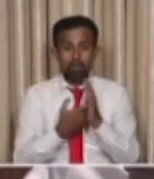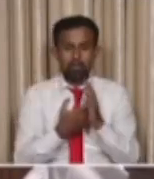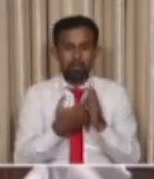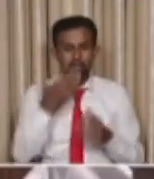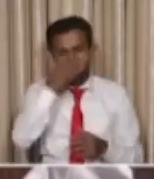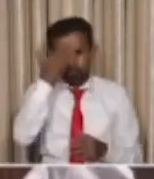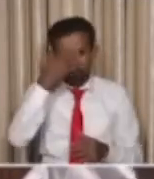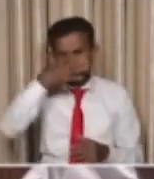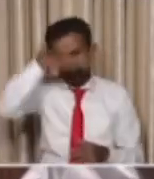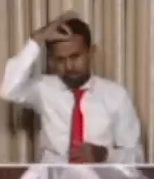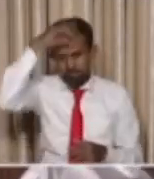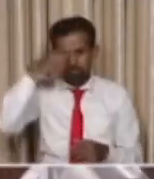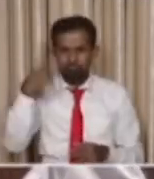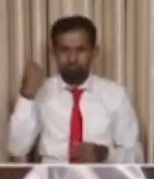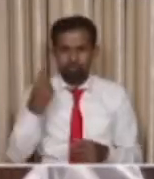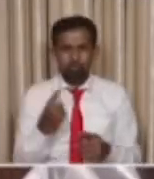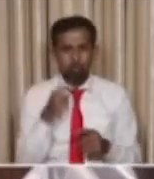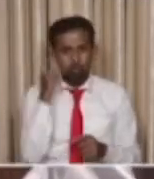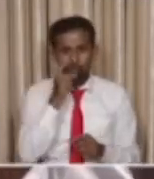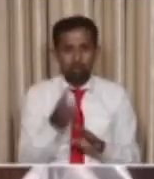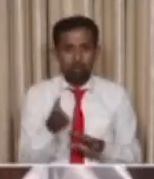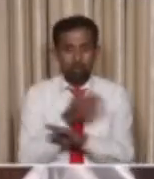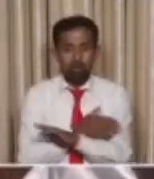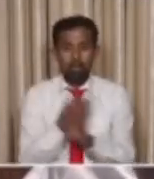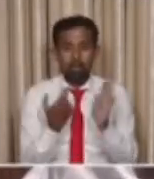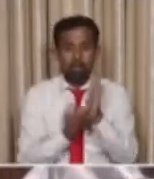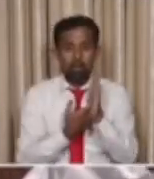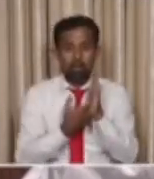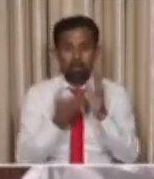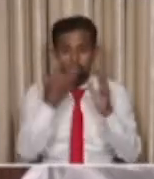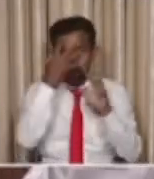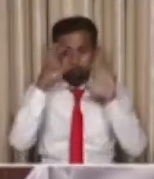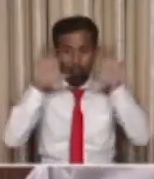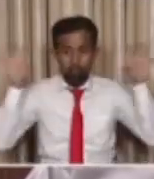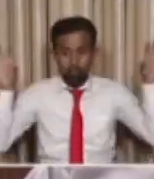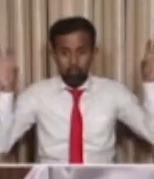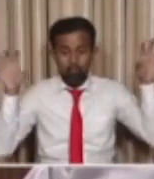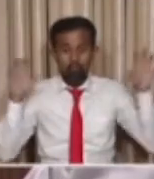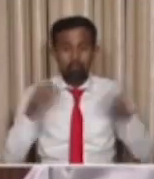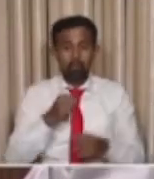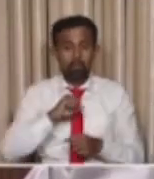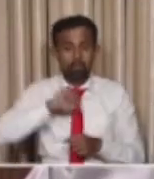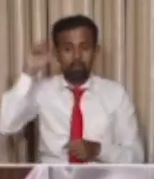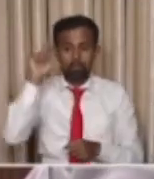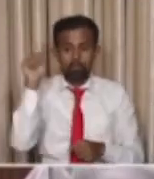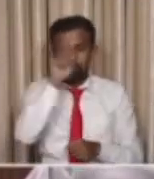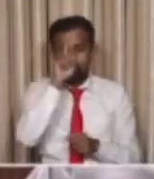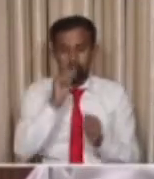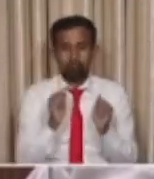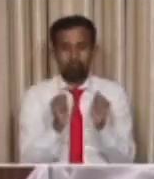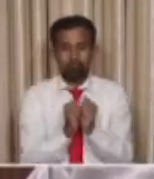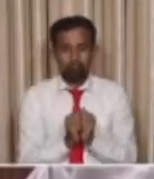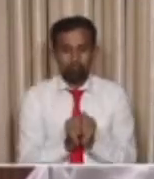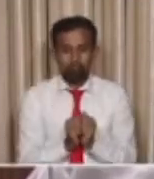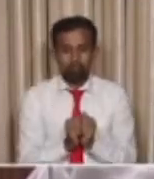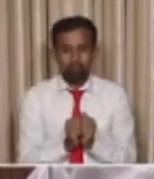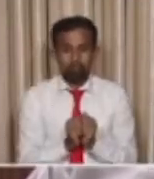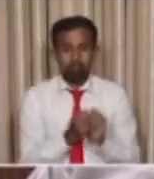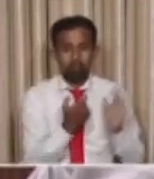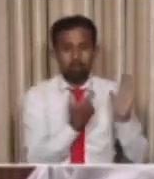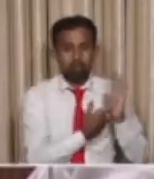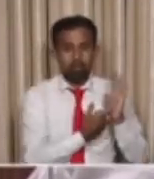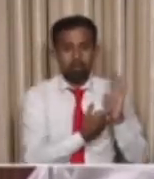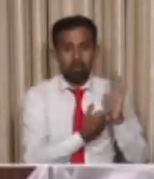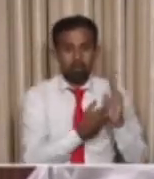සිංහලද වෙනත් ආගමද කියලා හොයන්න ඉස්සෙල්ලා රාවණා රජ්ජුරුව ගැන හොයනක තමයි මේ යෝජනාවේ පරමු කාර්යභාරය වෙන්නේ ඒ වගේම රාධකෘෂ්ණ